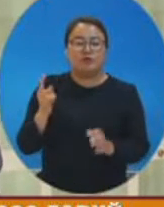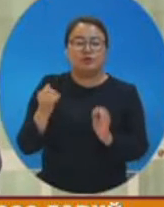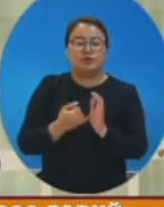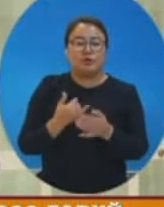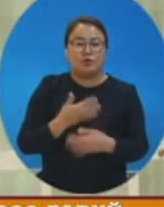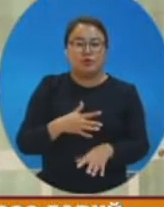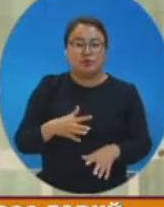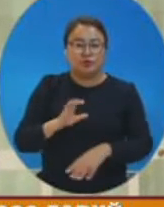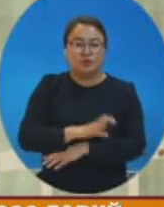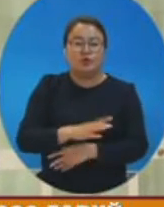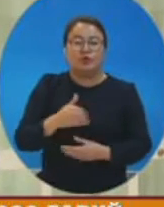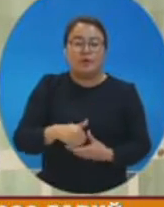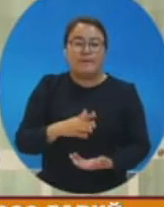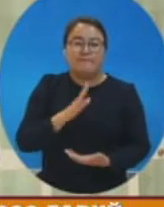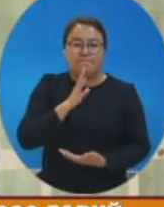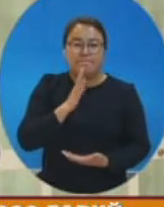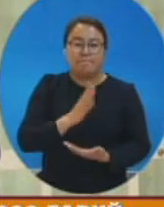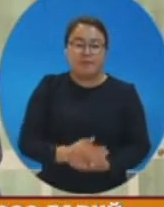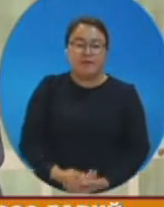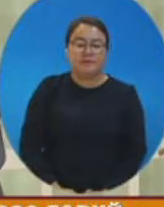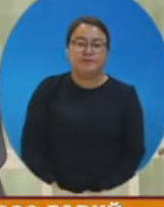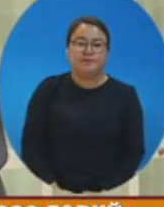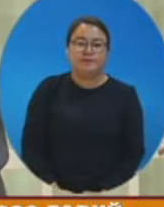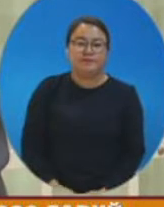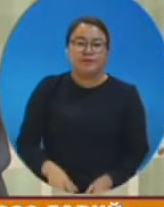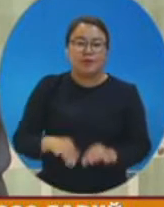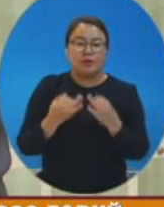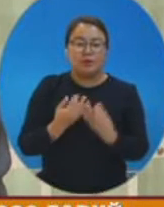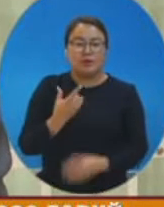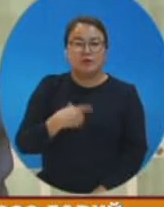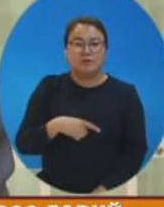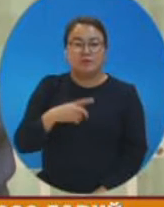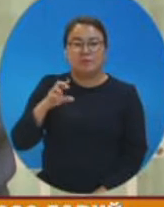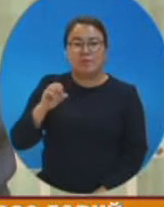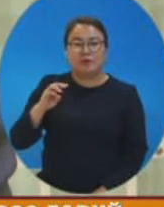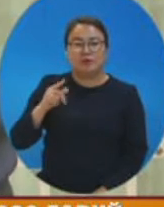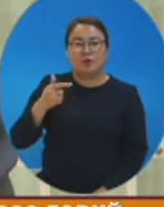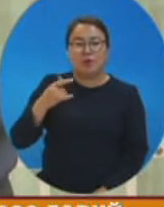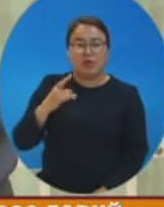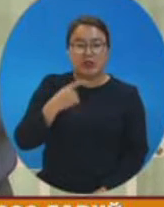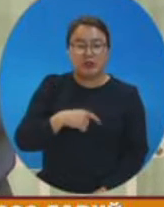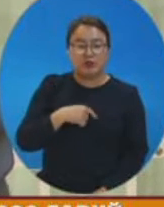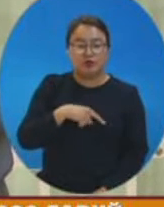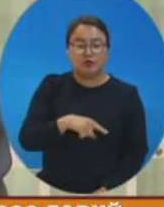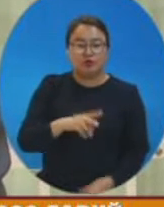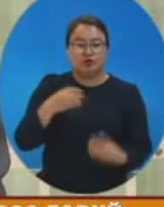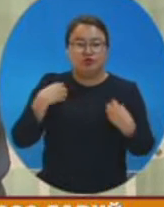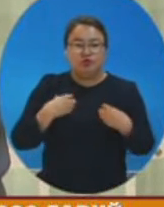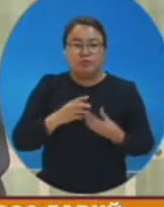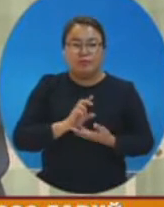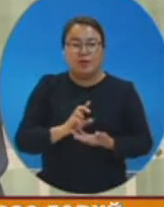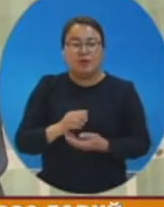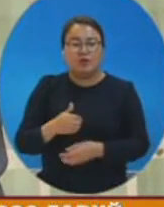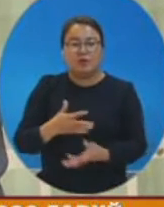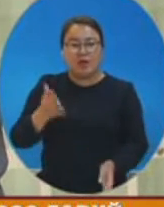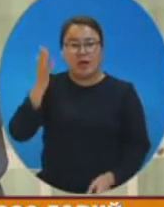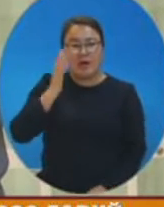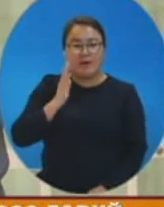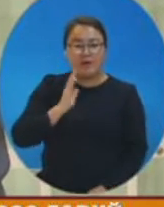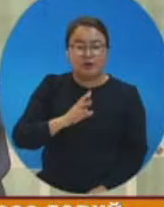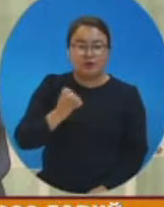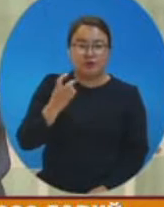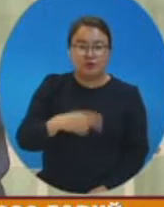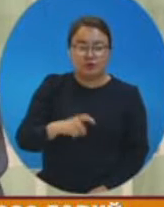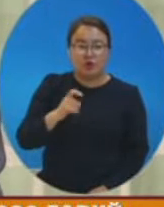116 хүүхэд сургалт болохоор байна. За энэ их хурлын гишүүн Басуур гишүүний хувьд цүнх гардуулна өгч байгаа